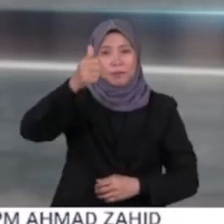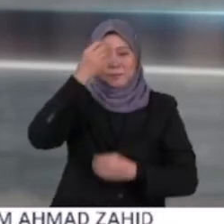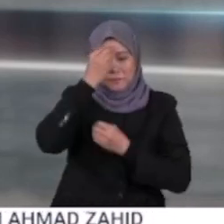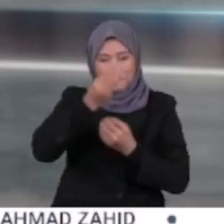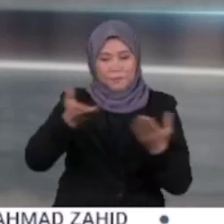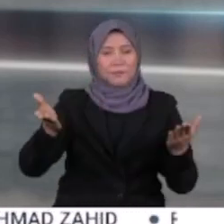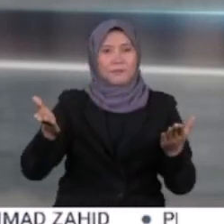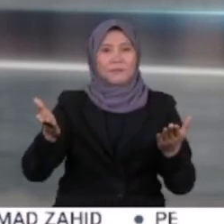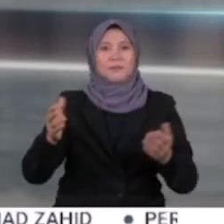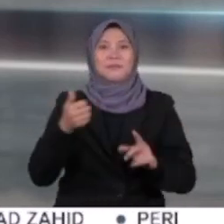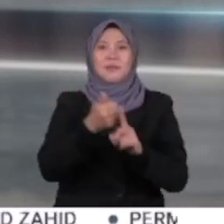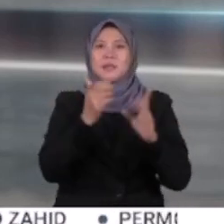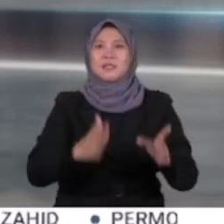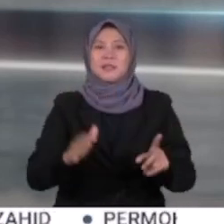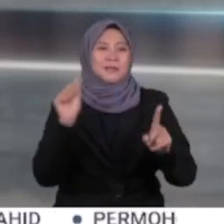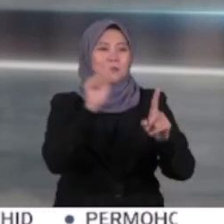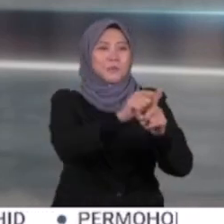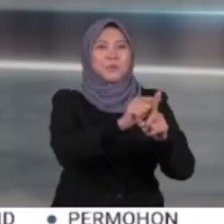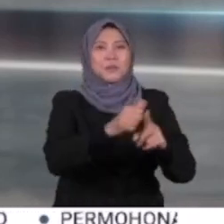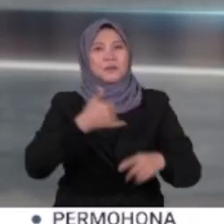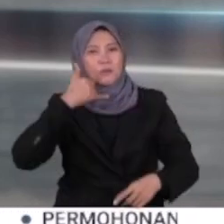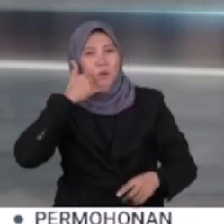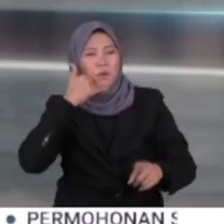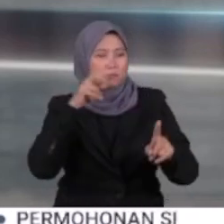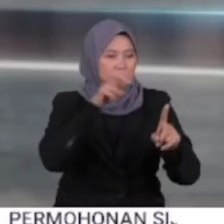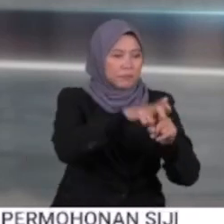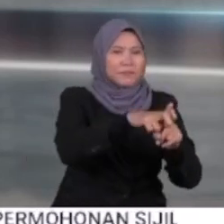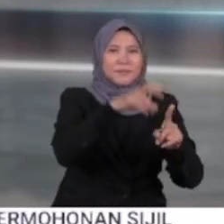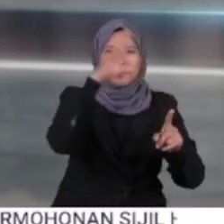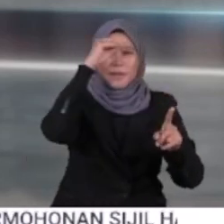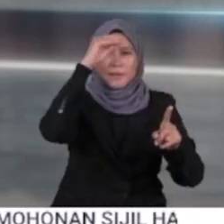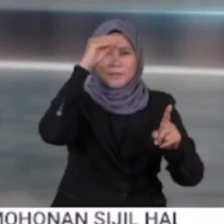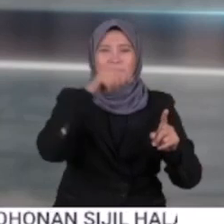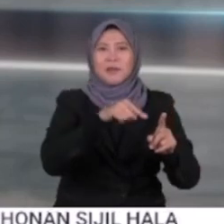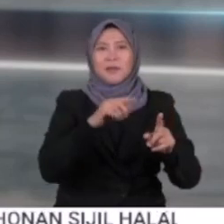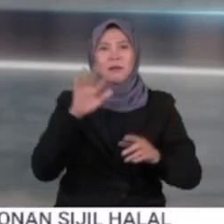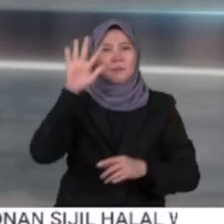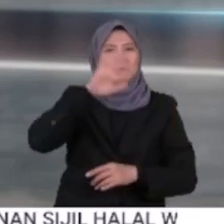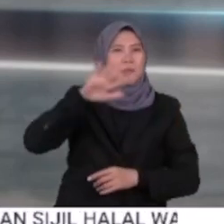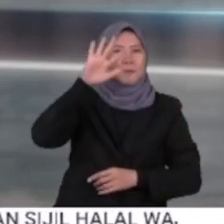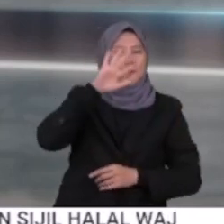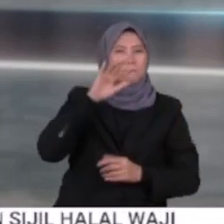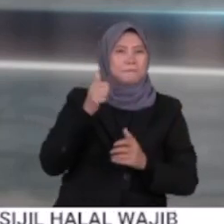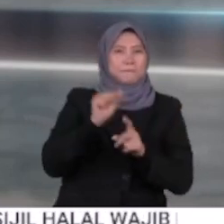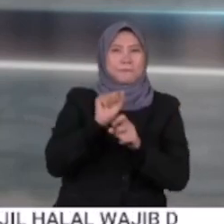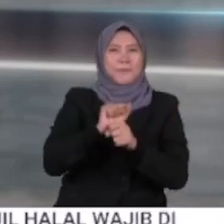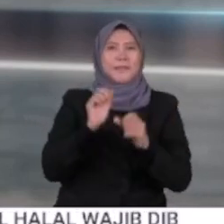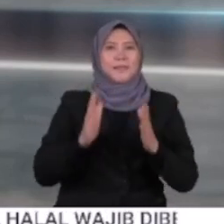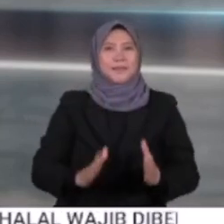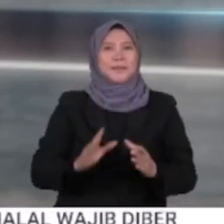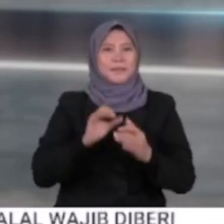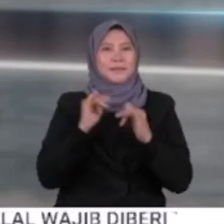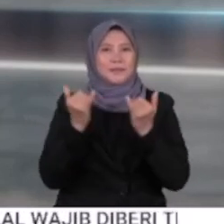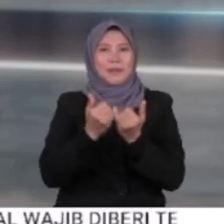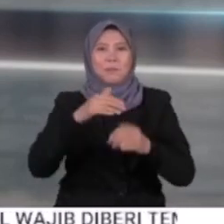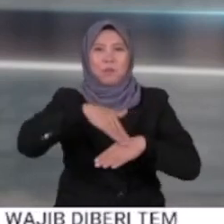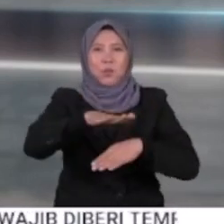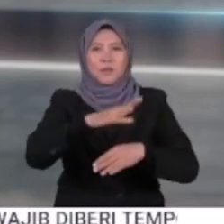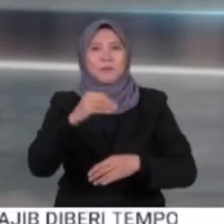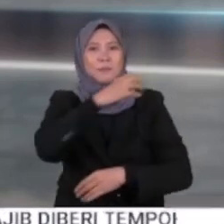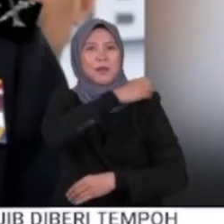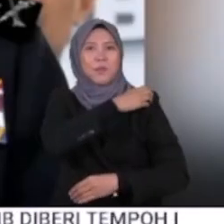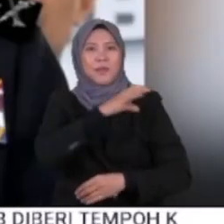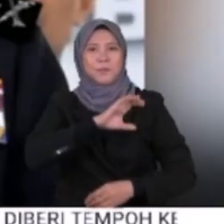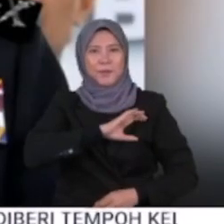kenyataan malam kan bangsa ditipu menu si panggilan telepon oleh seorang lelaki yang menyamar sebagai pekerja Serikat kuliah dan pegawai